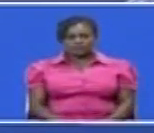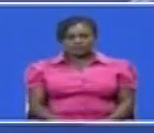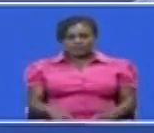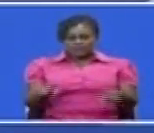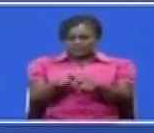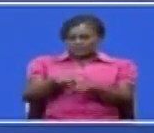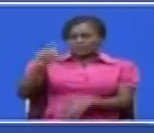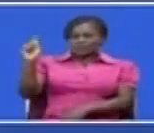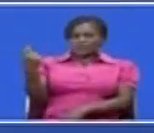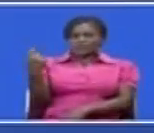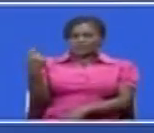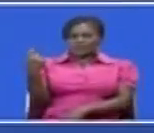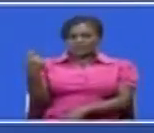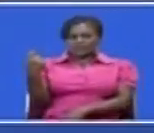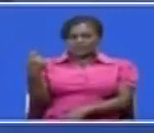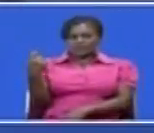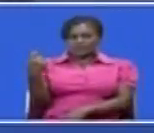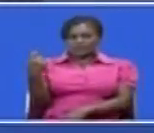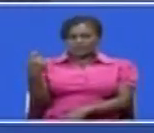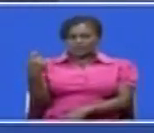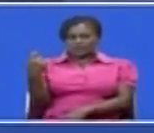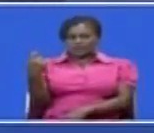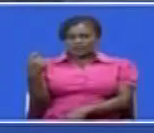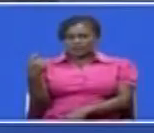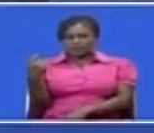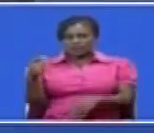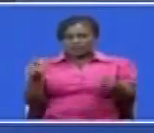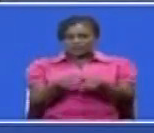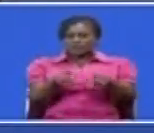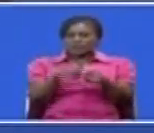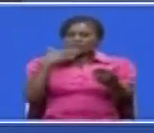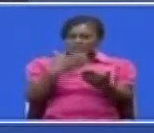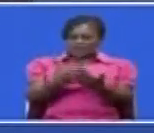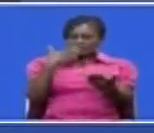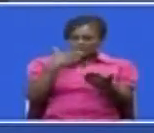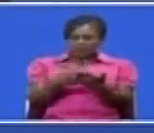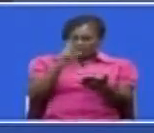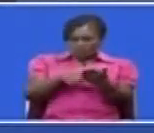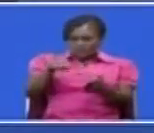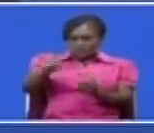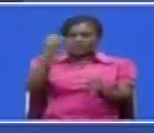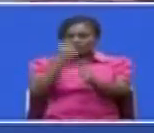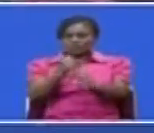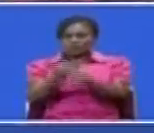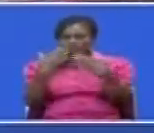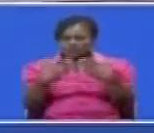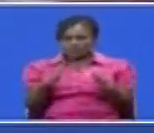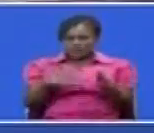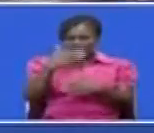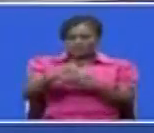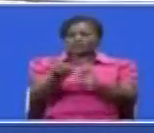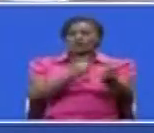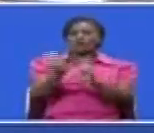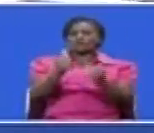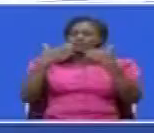from Kenya, they did well. And we thank them for actually participating in this. We thank all the fans who came to watch the game. Baada ya mashindano